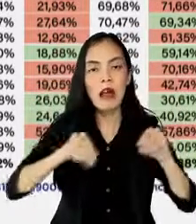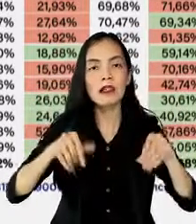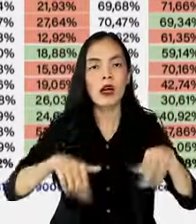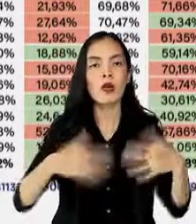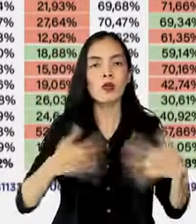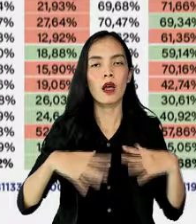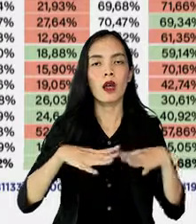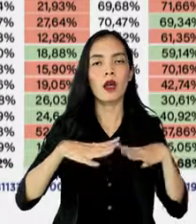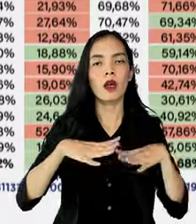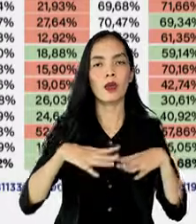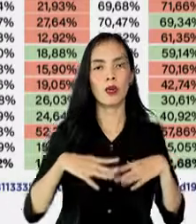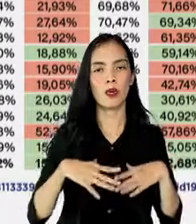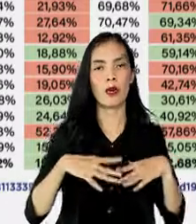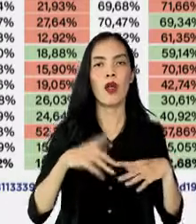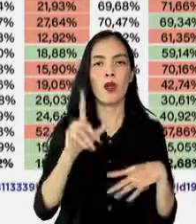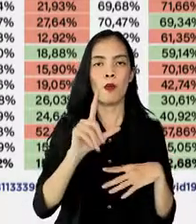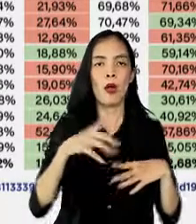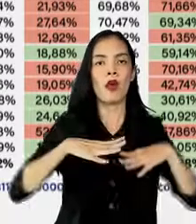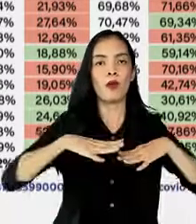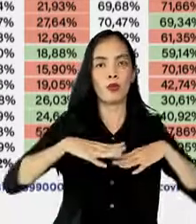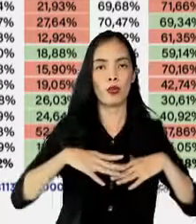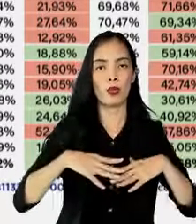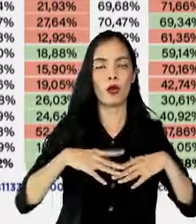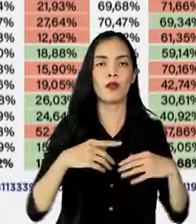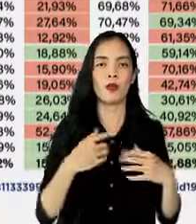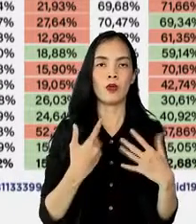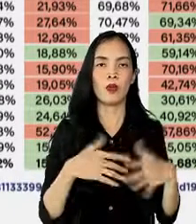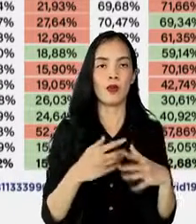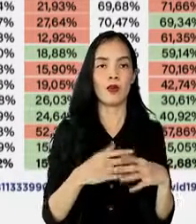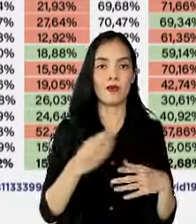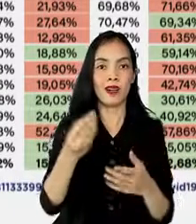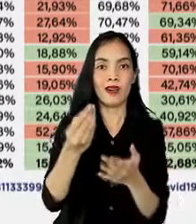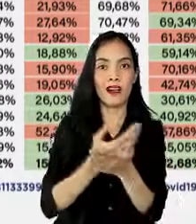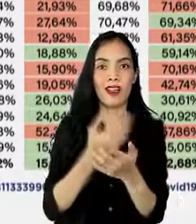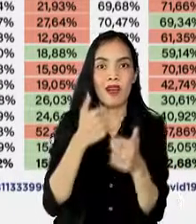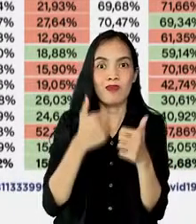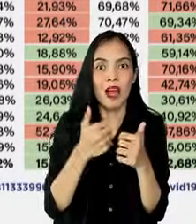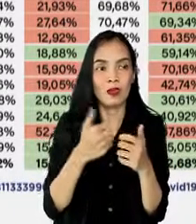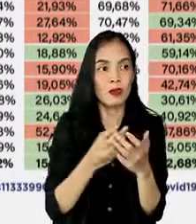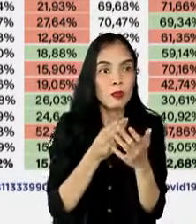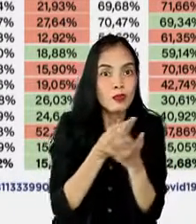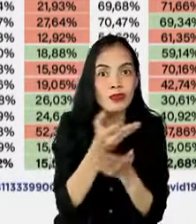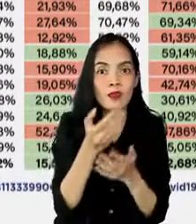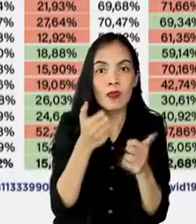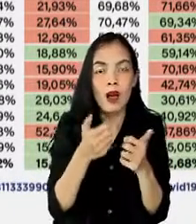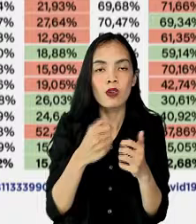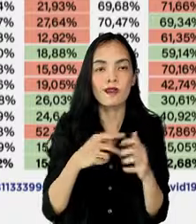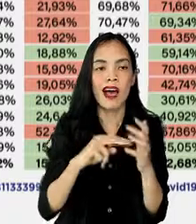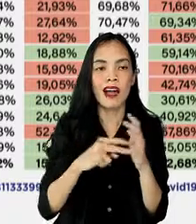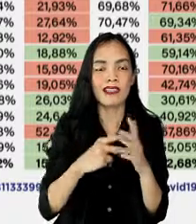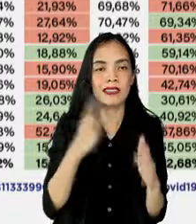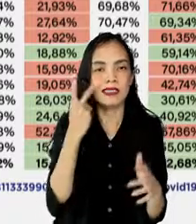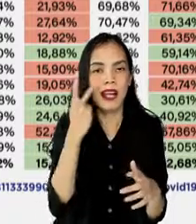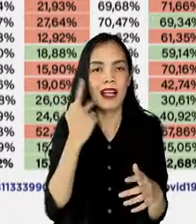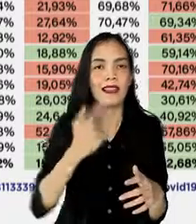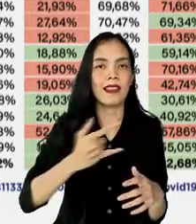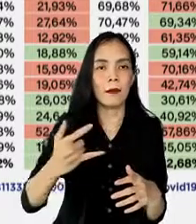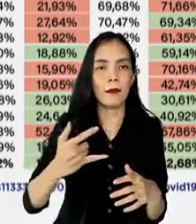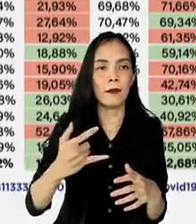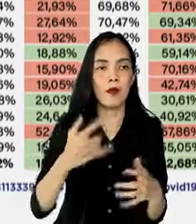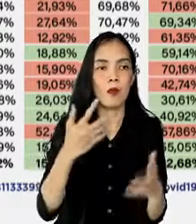terakhir Hai ini adalah perkembangan yang sangat baik dan harus dipertahankan Hal ini menunjukkan